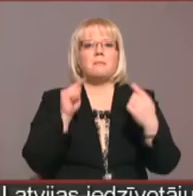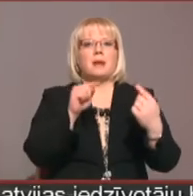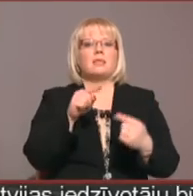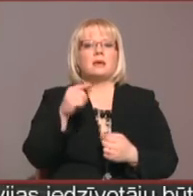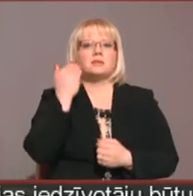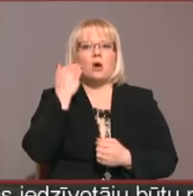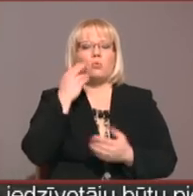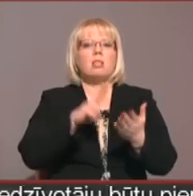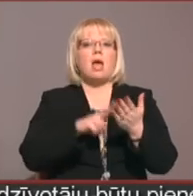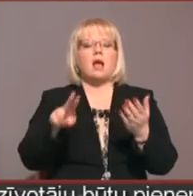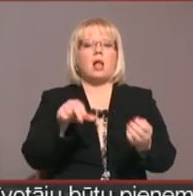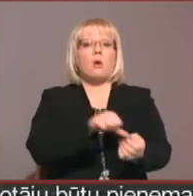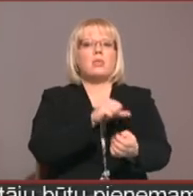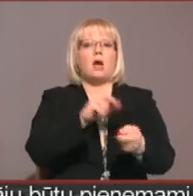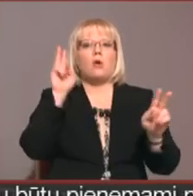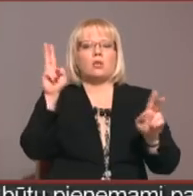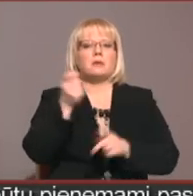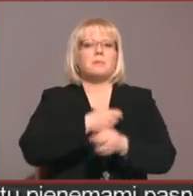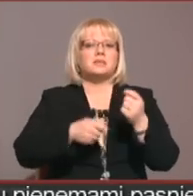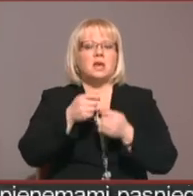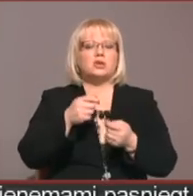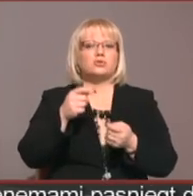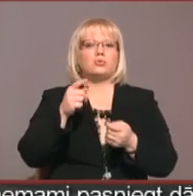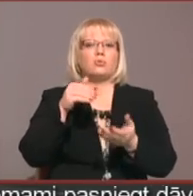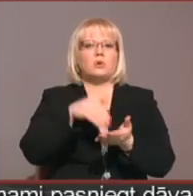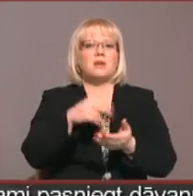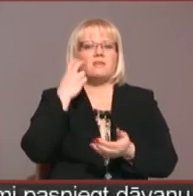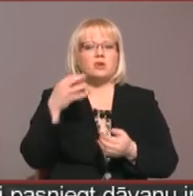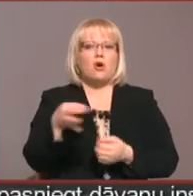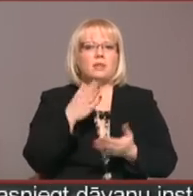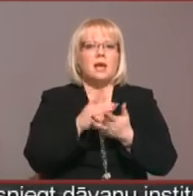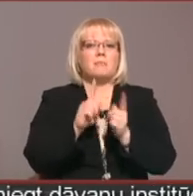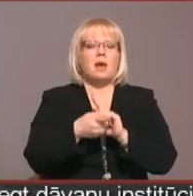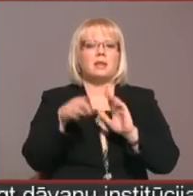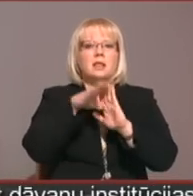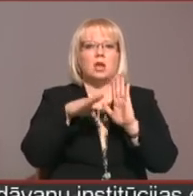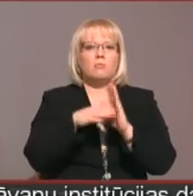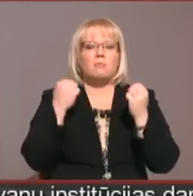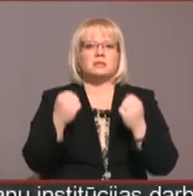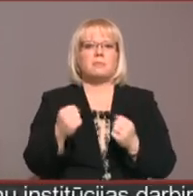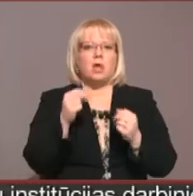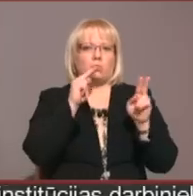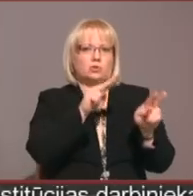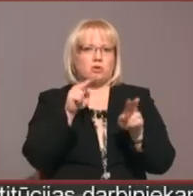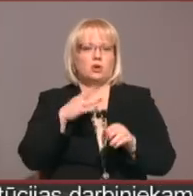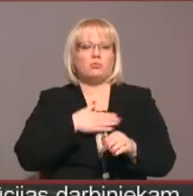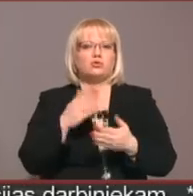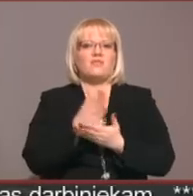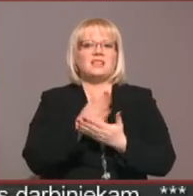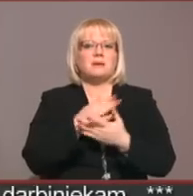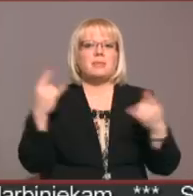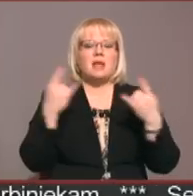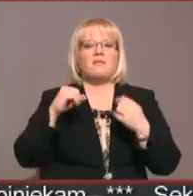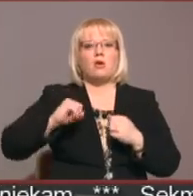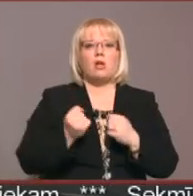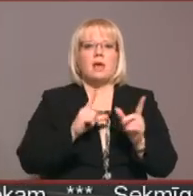Pret tā saukto legālo narkotiku biznesu nosājas vecāku organizācijas tiek mainīti likumi un pastiprināta uzraudzība. Mūsu Vidzemes televīzijas kolēģi